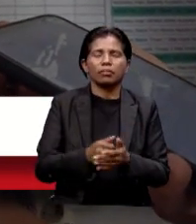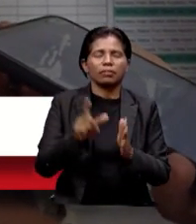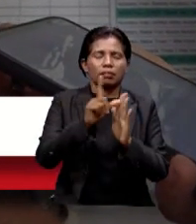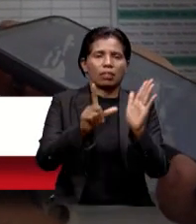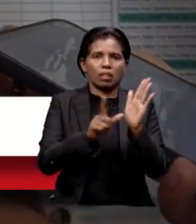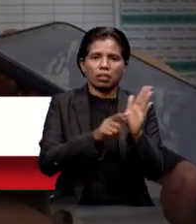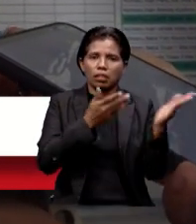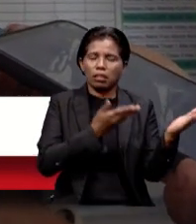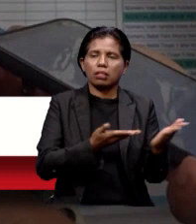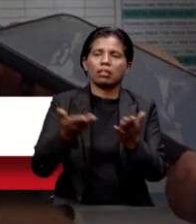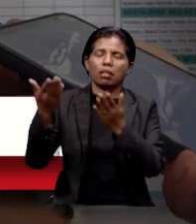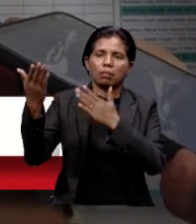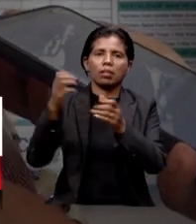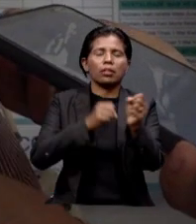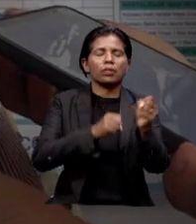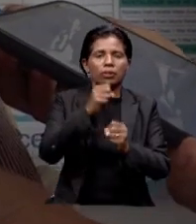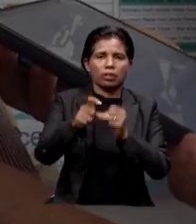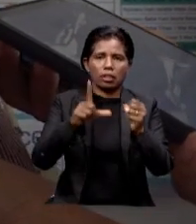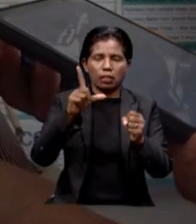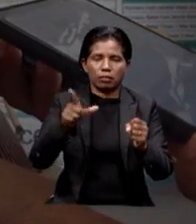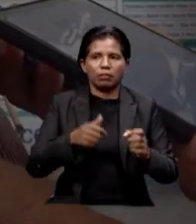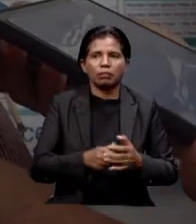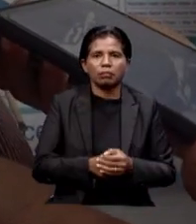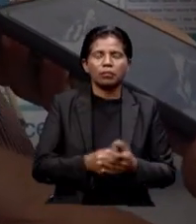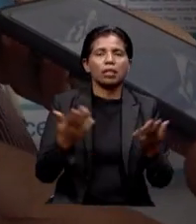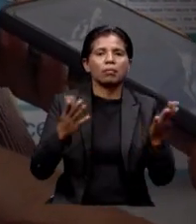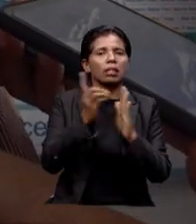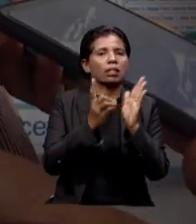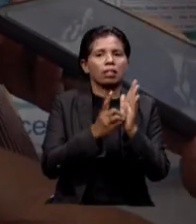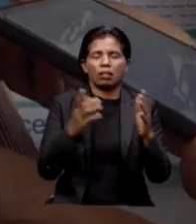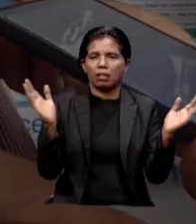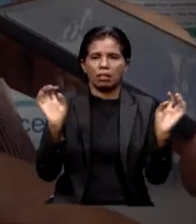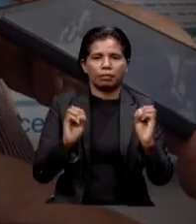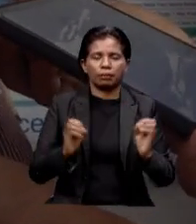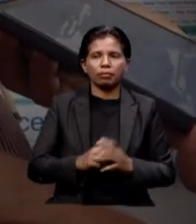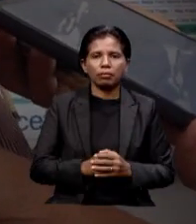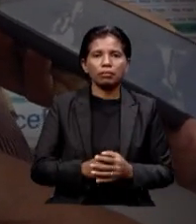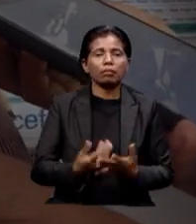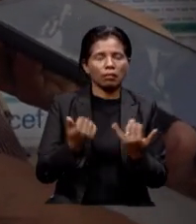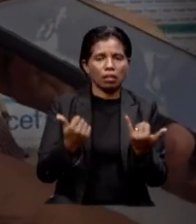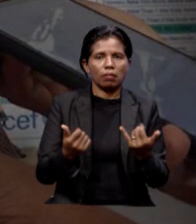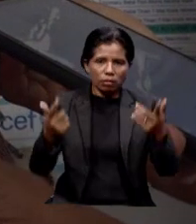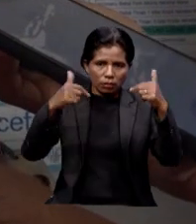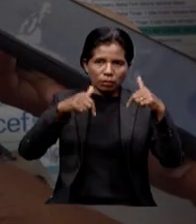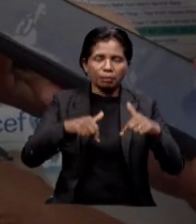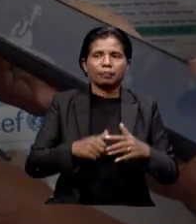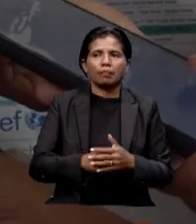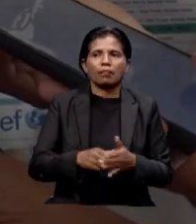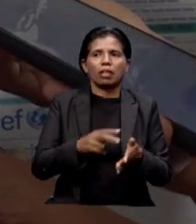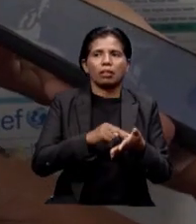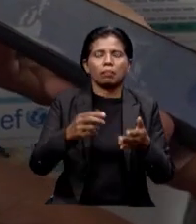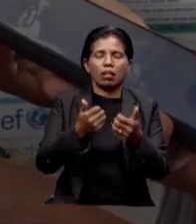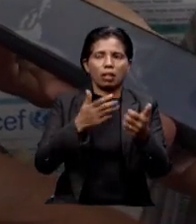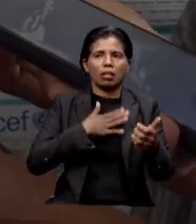ona. Berarti tamat data bisnis apa HNB. Agora, foi ndarok mai fali nomor elektoral hone alde